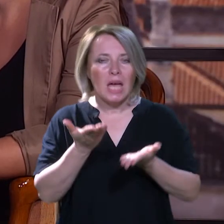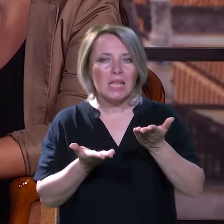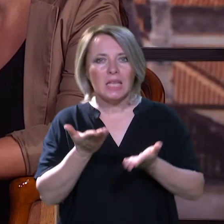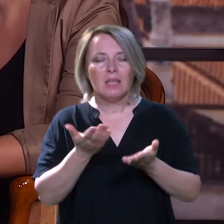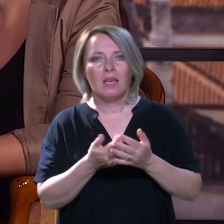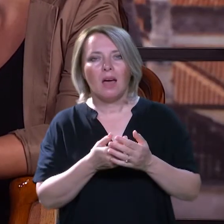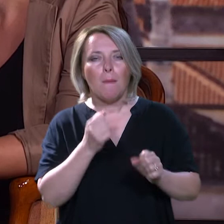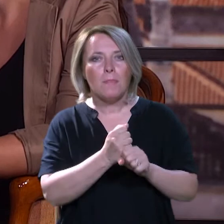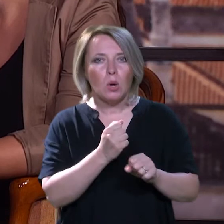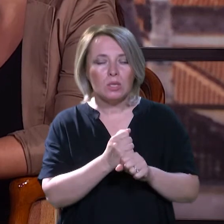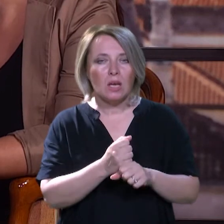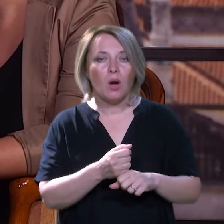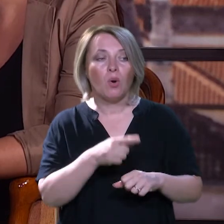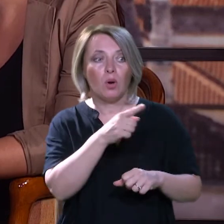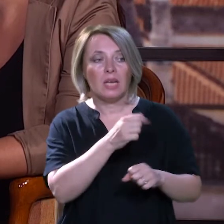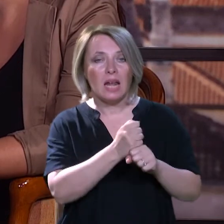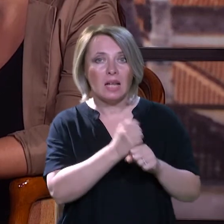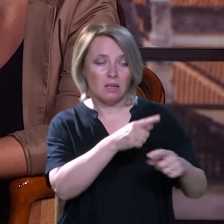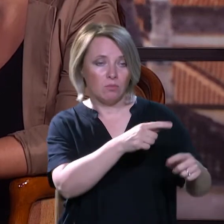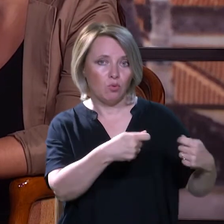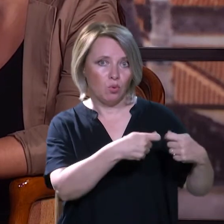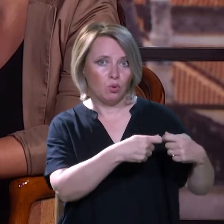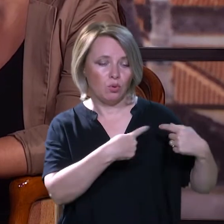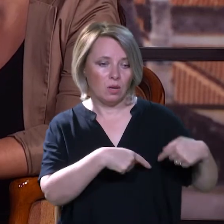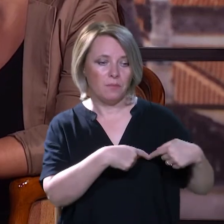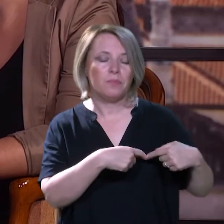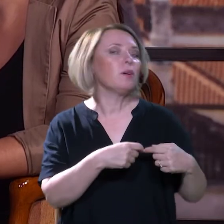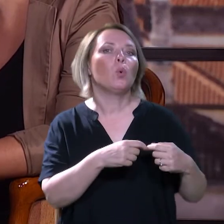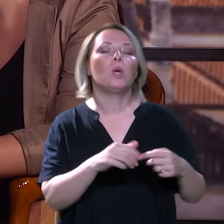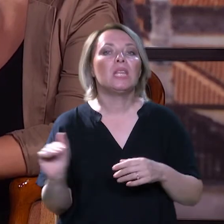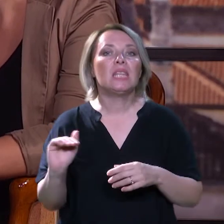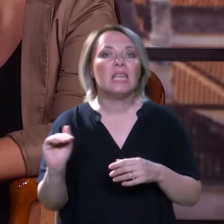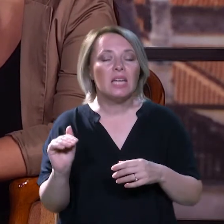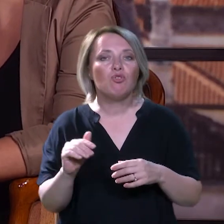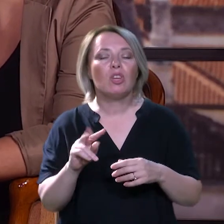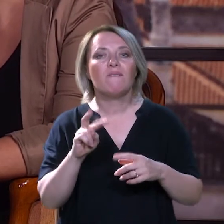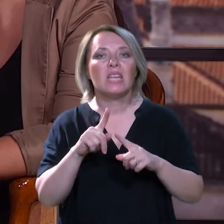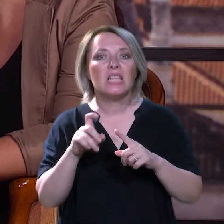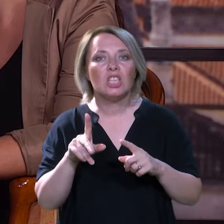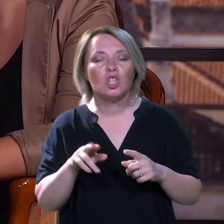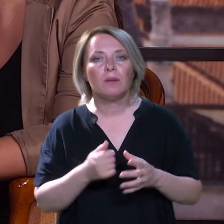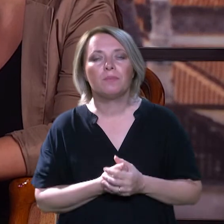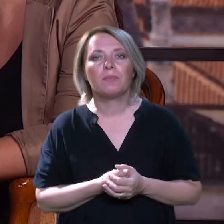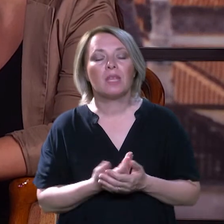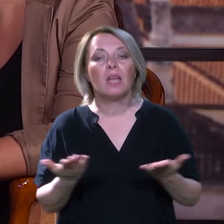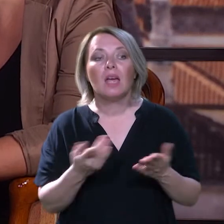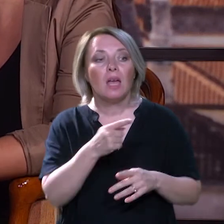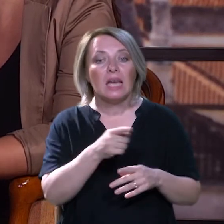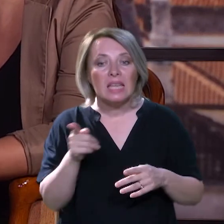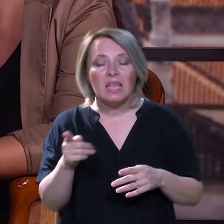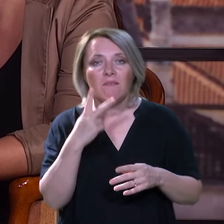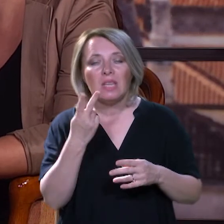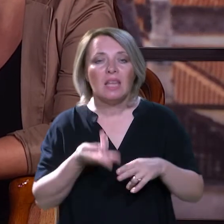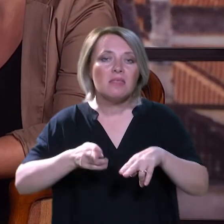usporediti posao koji radite u dječjim vrtićima i ovdje gdje volontirate. Gdje